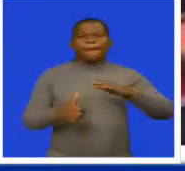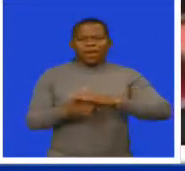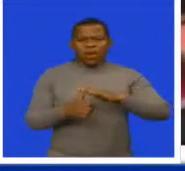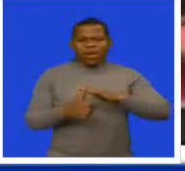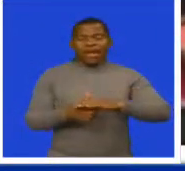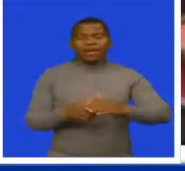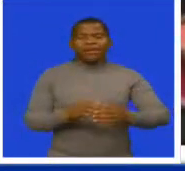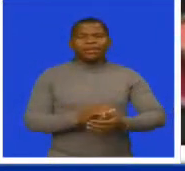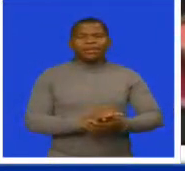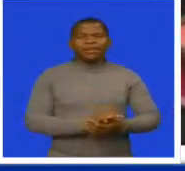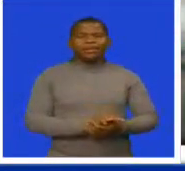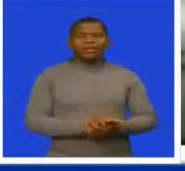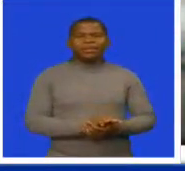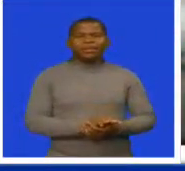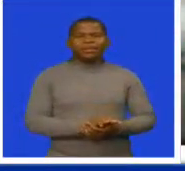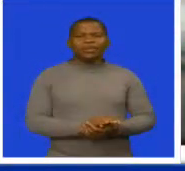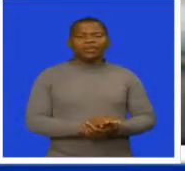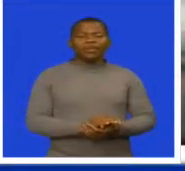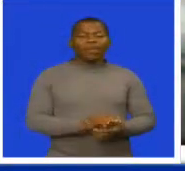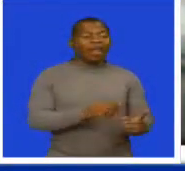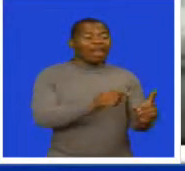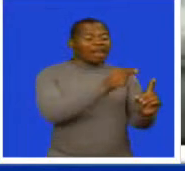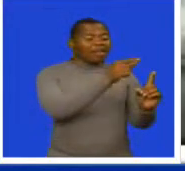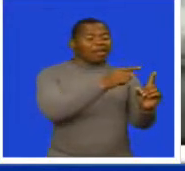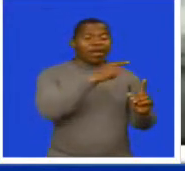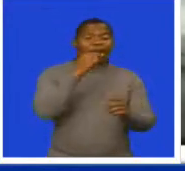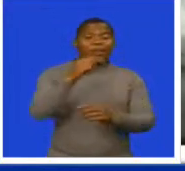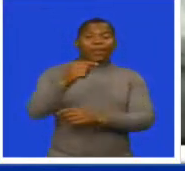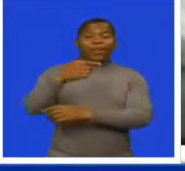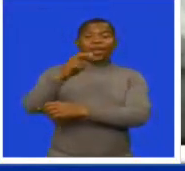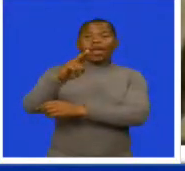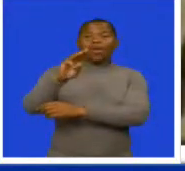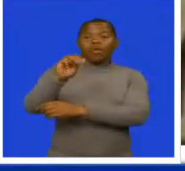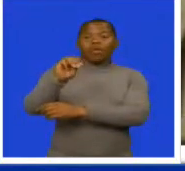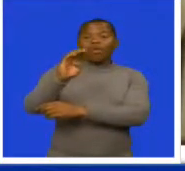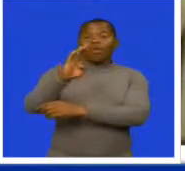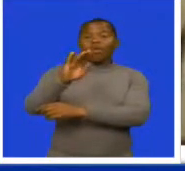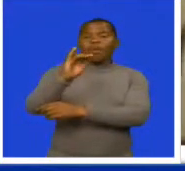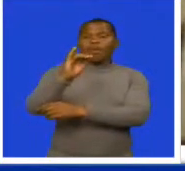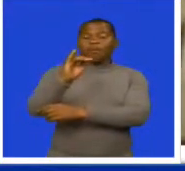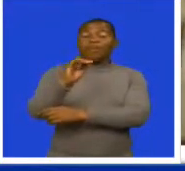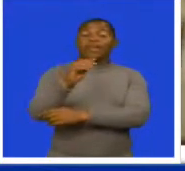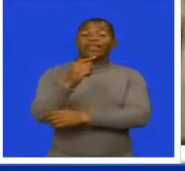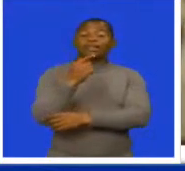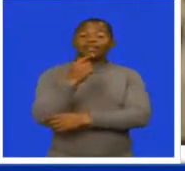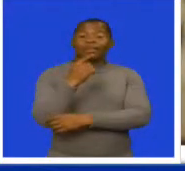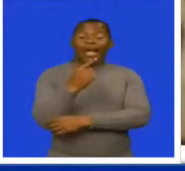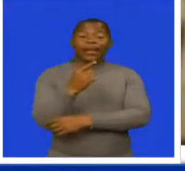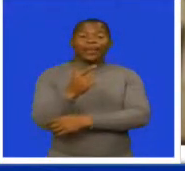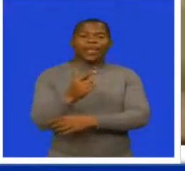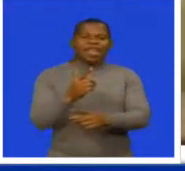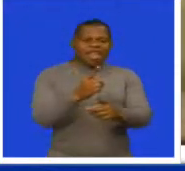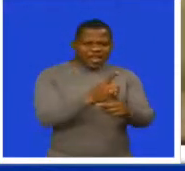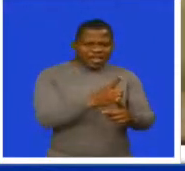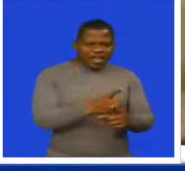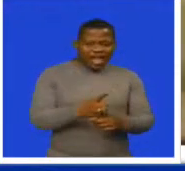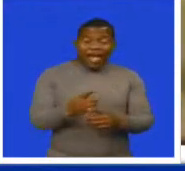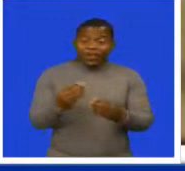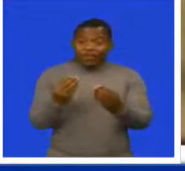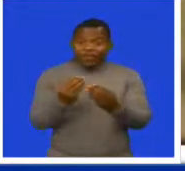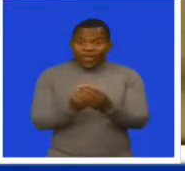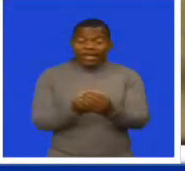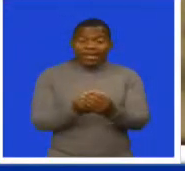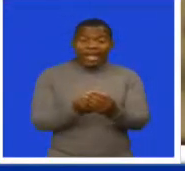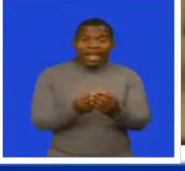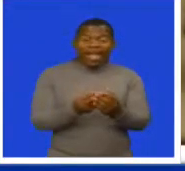lihhovisi likhuluma nabothishela nhloko bavumelene kutsi bafundzi labalinani lelinyenti batofundza ngemagema kude kutogcineka umthetho